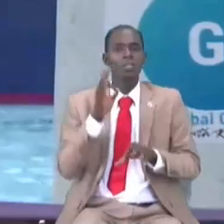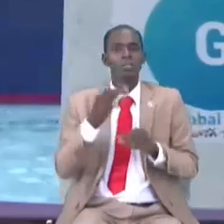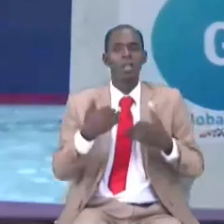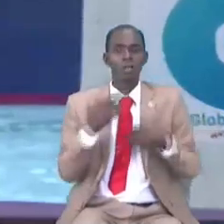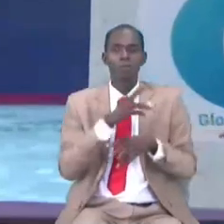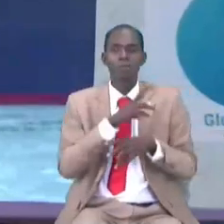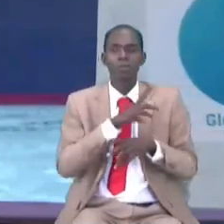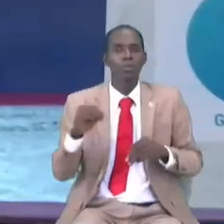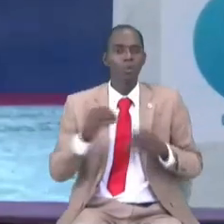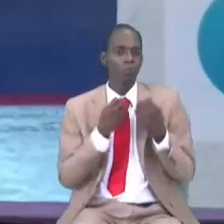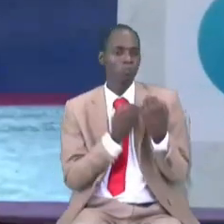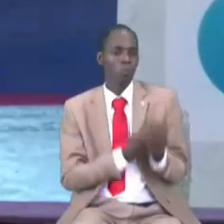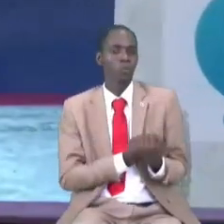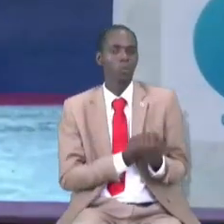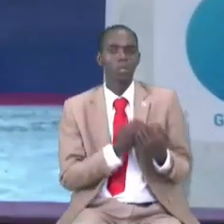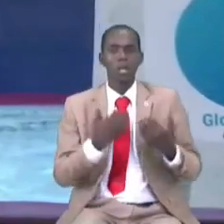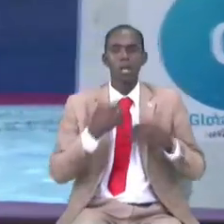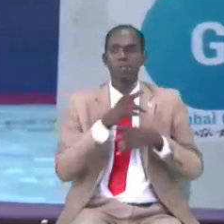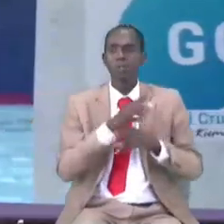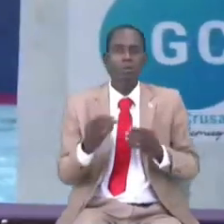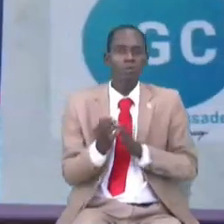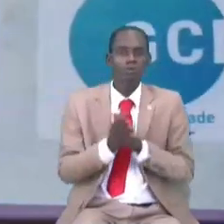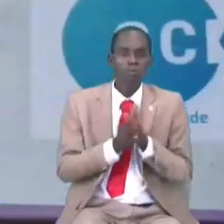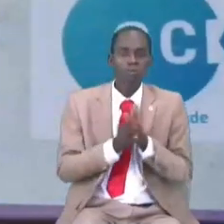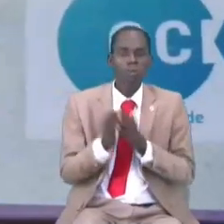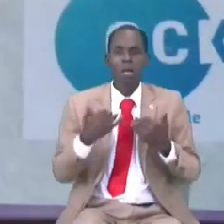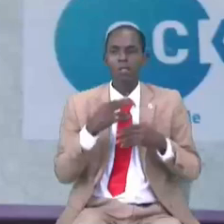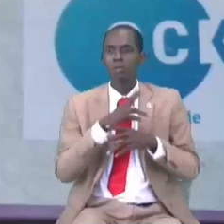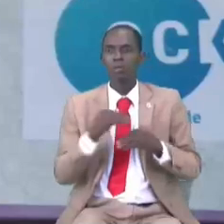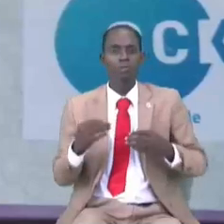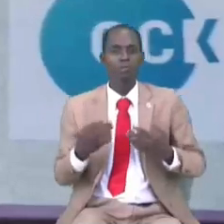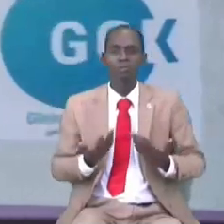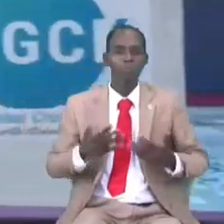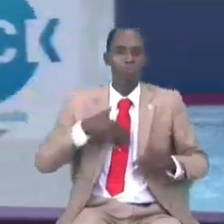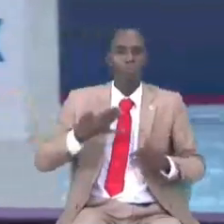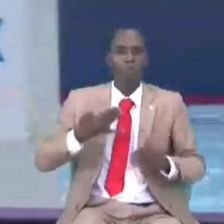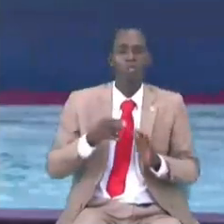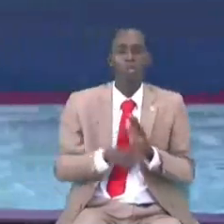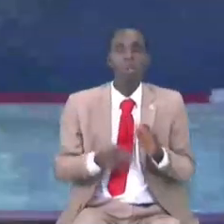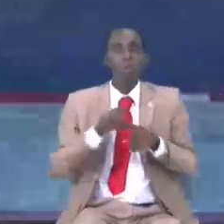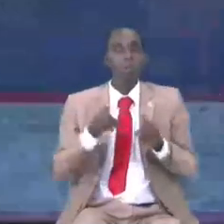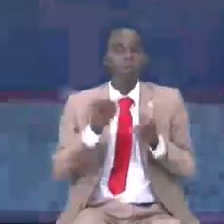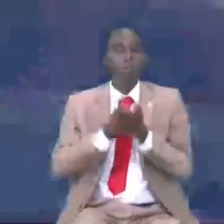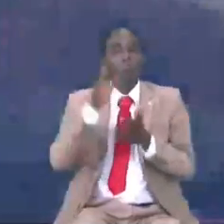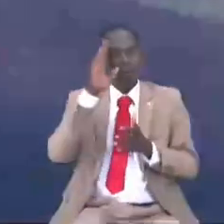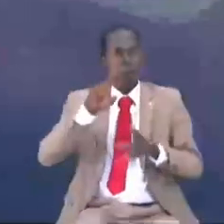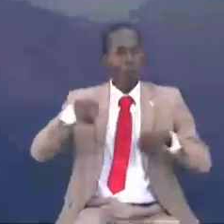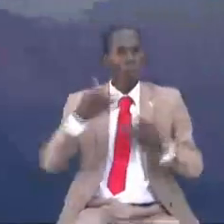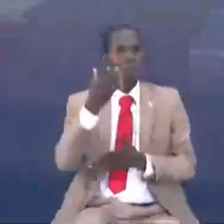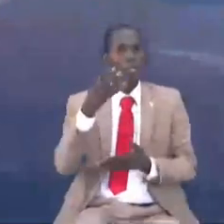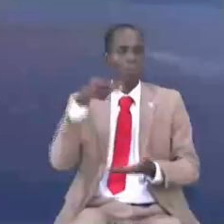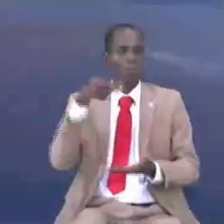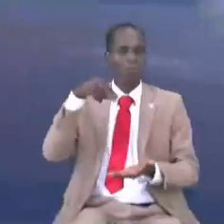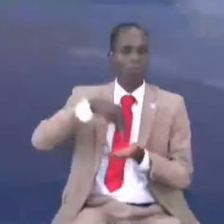s'il n'avait pas de zèle. Il a parcouru la ville. Il a tenu ferme encore 40 jours et Ninive sera